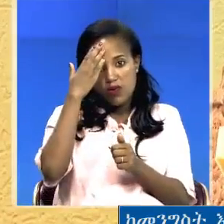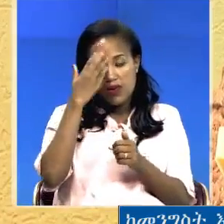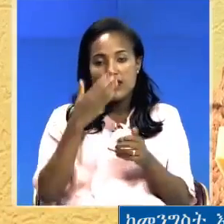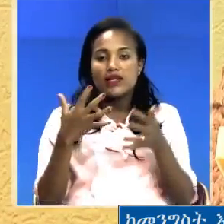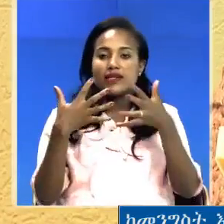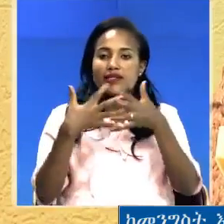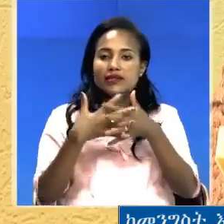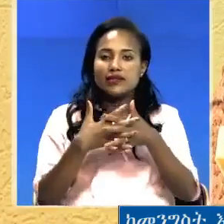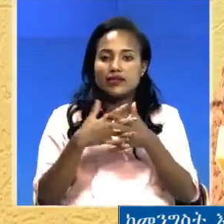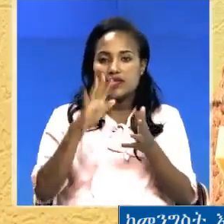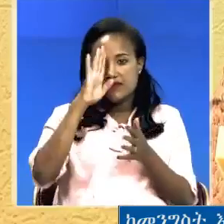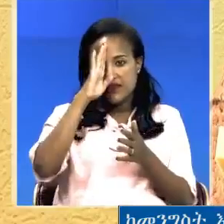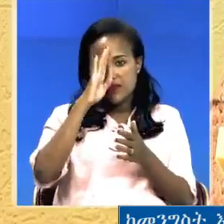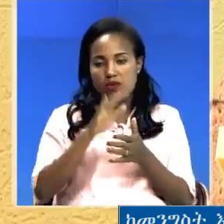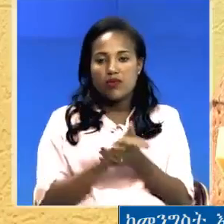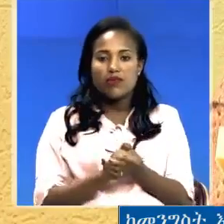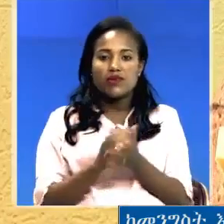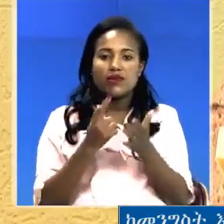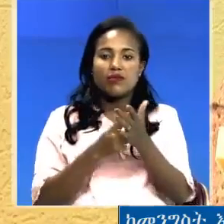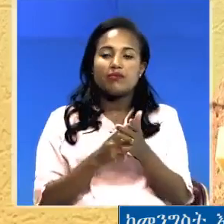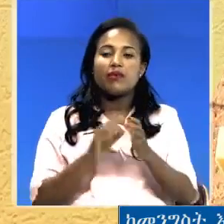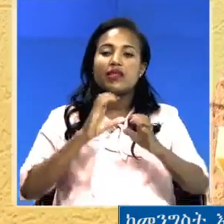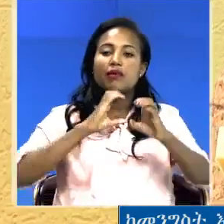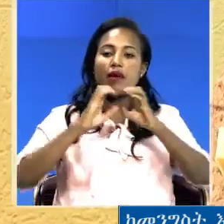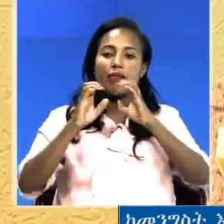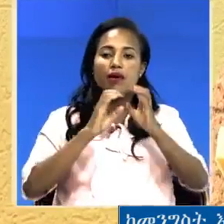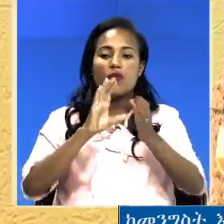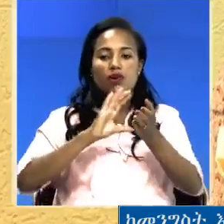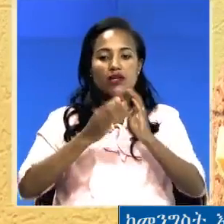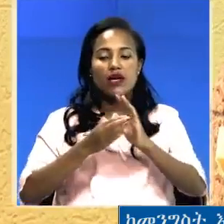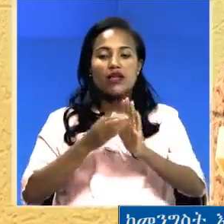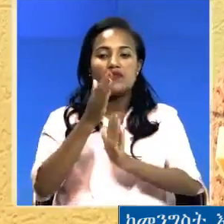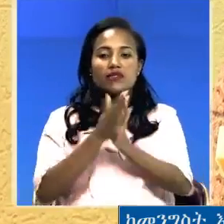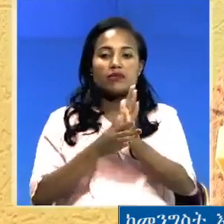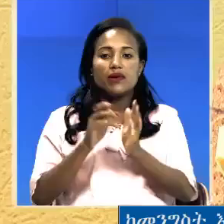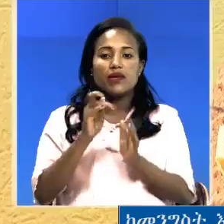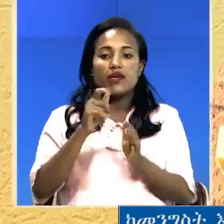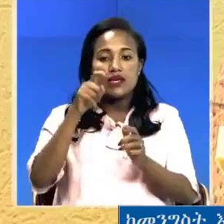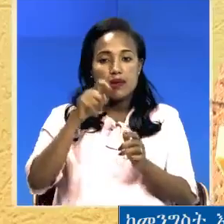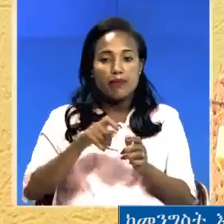ተፈጥሮ ኮኦርዲኔትድ በሆነ መንገድ ሊከድ ይገባል እንጂ